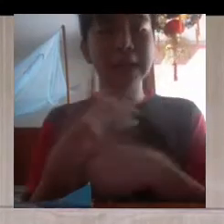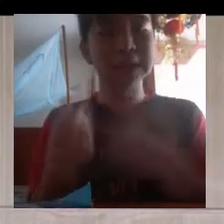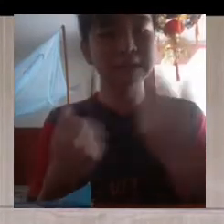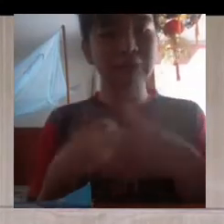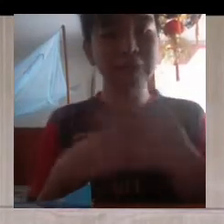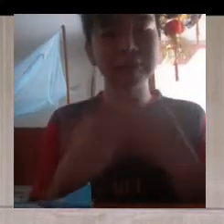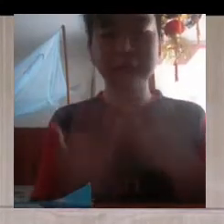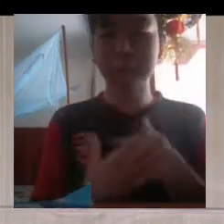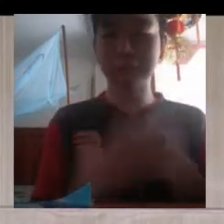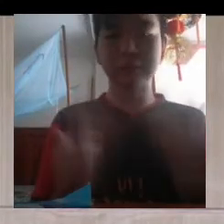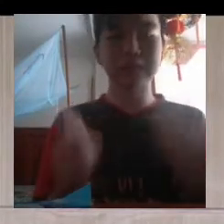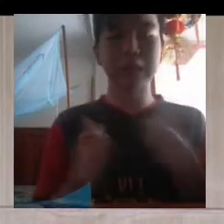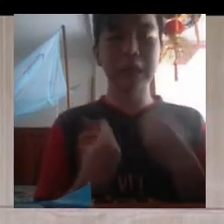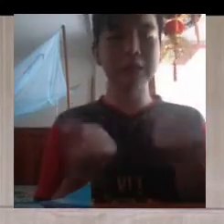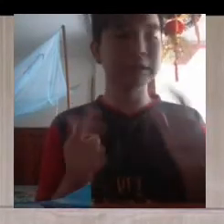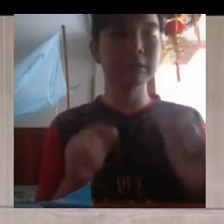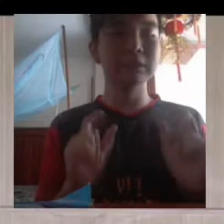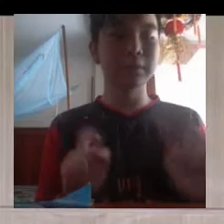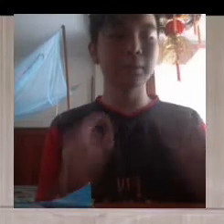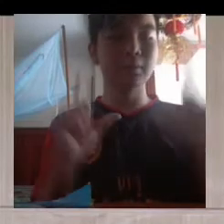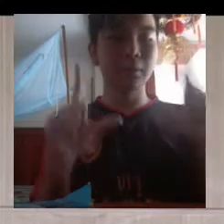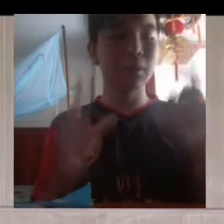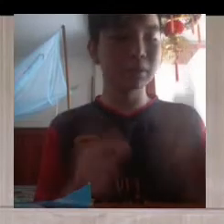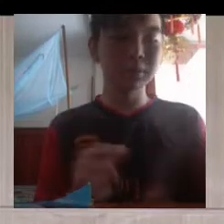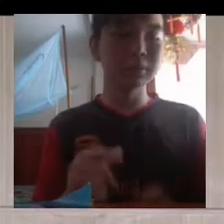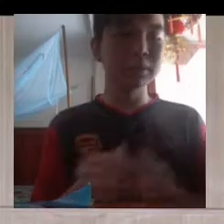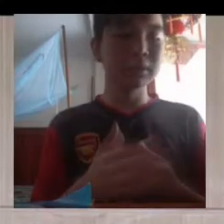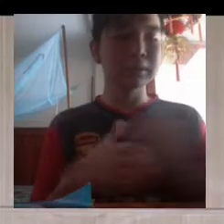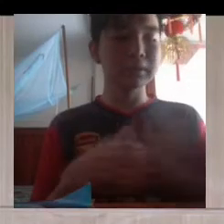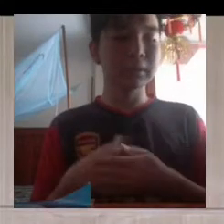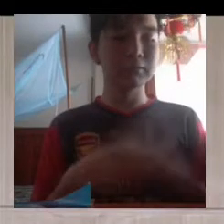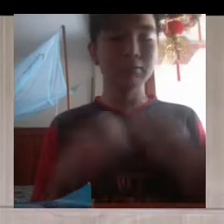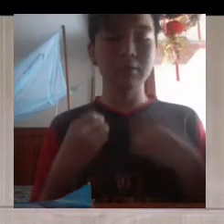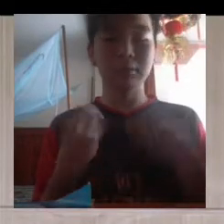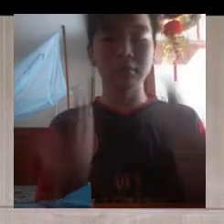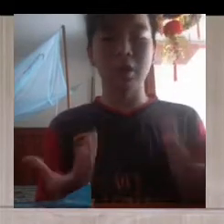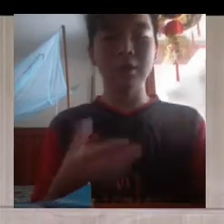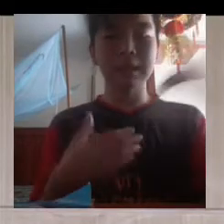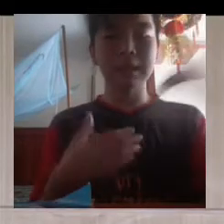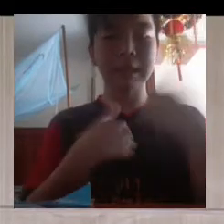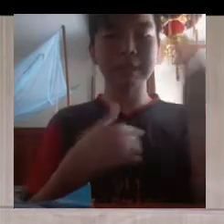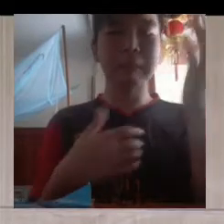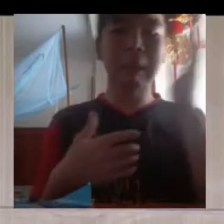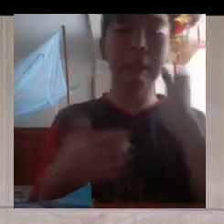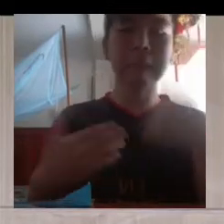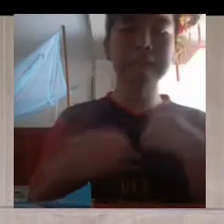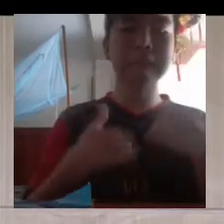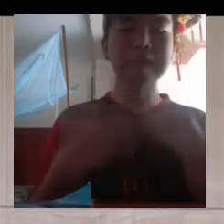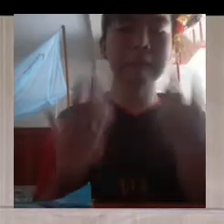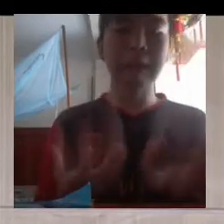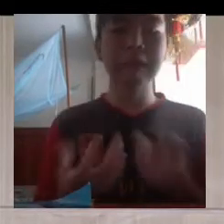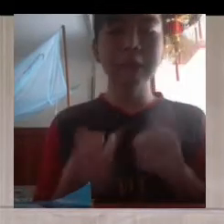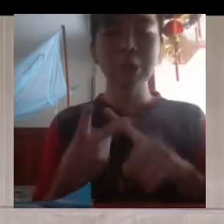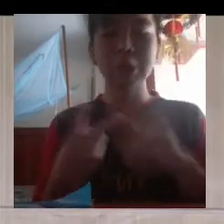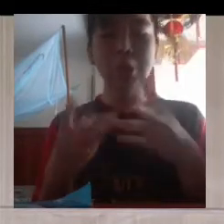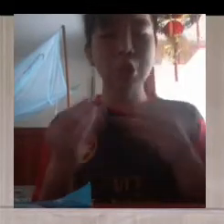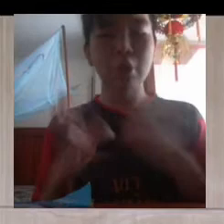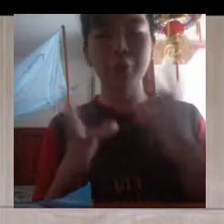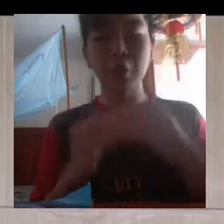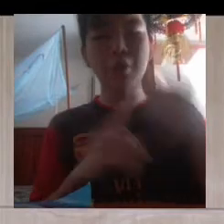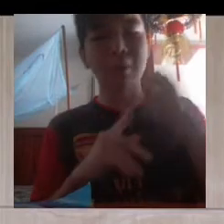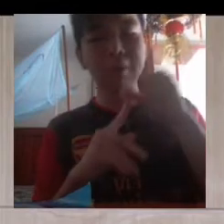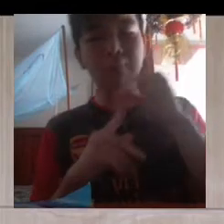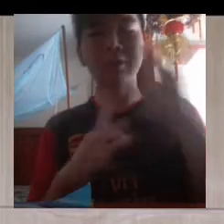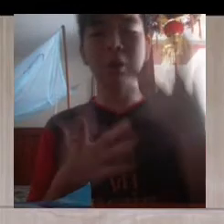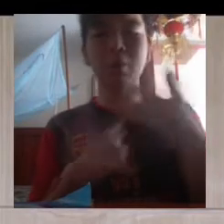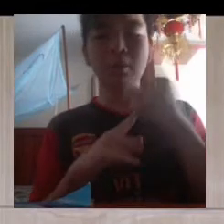nghị phải có cái sự double check về cái chế độ bảo hộ anh em Khuê để cho chúng ta hoàn toàn đảm bảo yên tâm đối với cả lực lượng nhân viên y